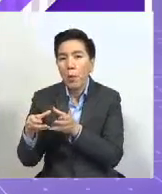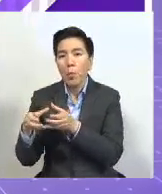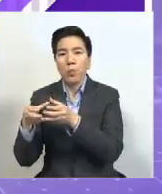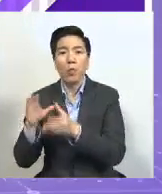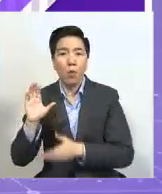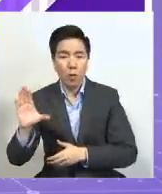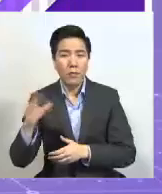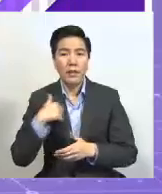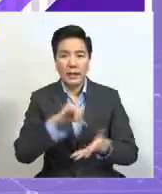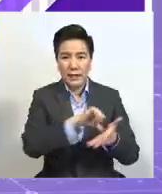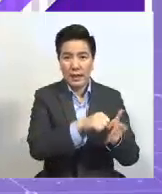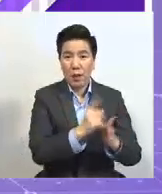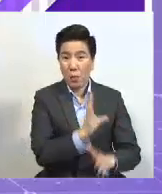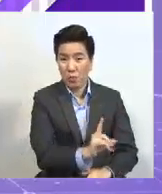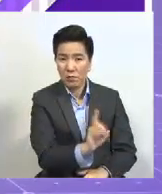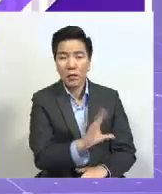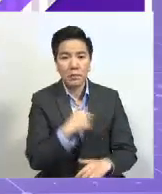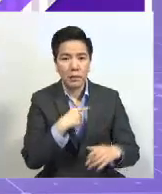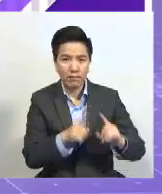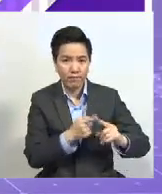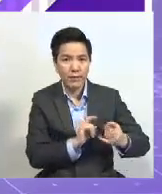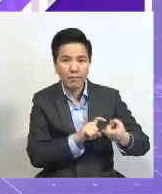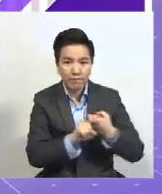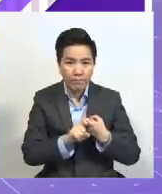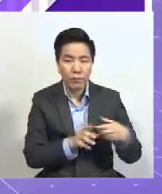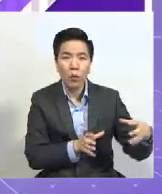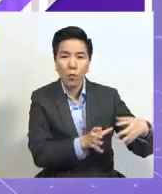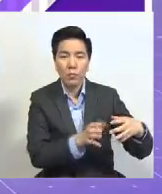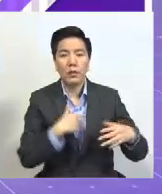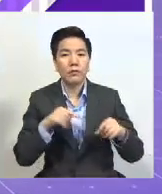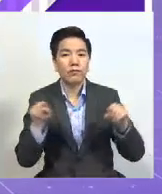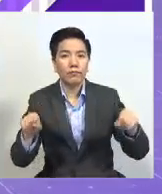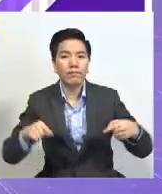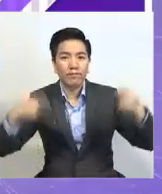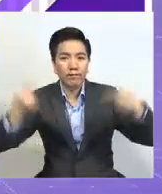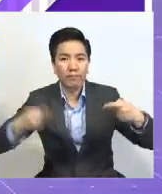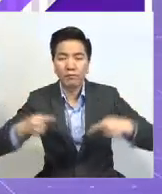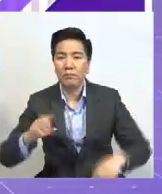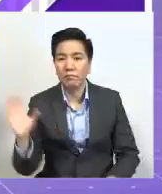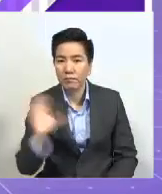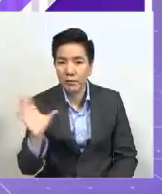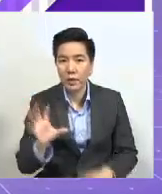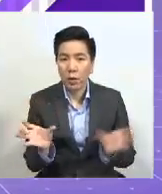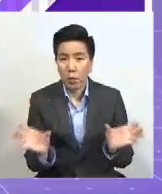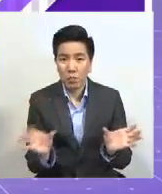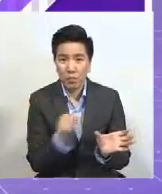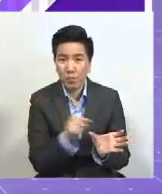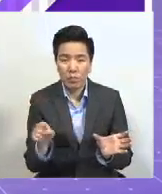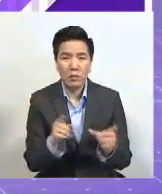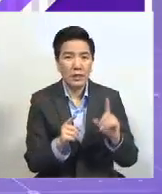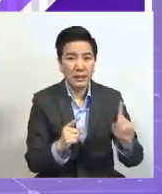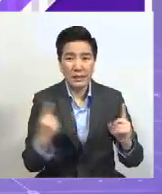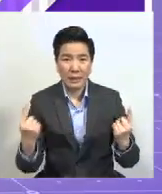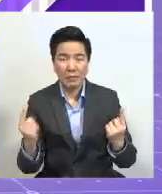าอิหร่านก็ไม่ได้อยู่โดดเดี่ยวนะฮะเพราะนั้นวันนี้ไม่ใช่อิหร่านกับสหรัฐทำสงครามกันถ้าจะเกิดทำสงครามกันนะฮะทั้งไ